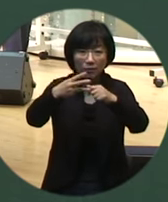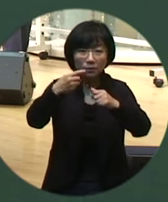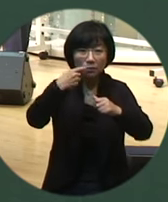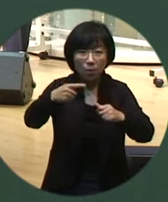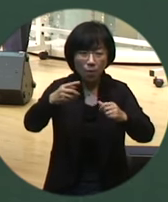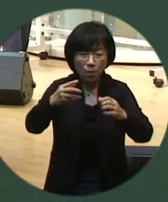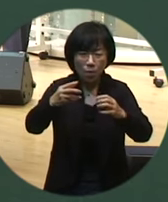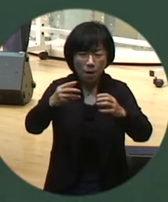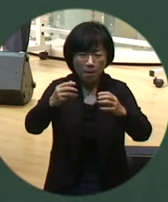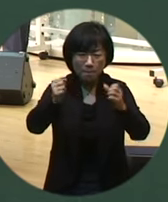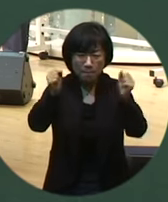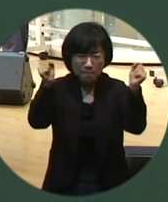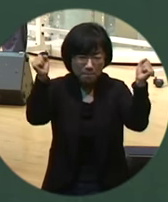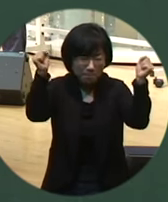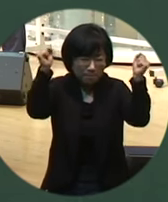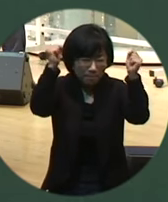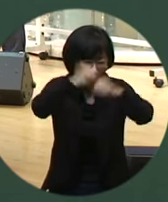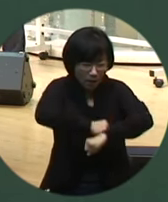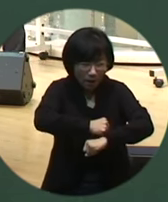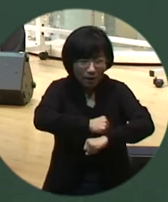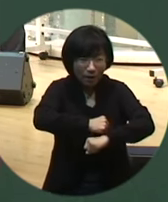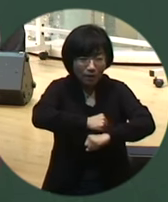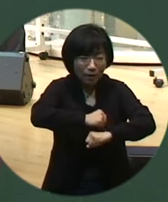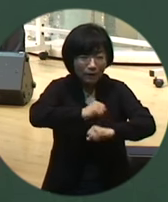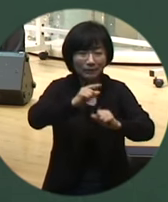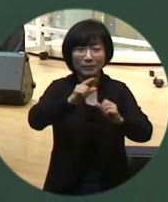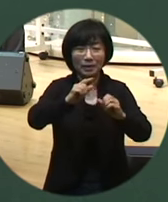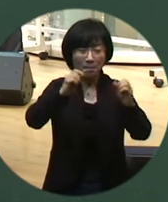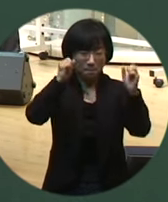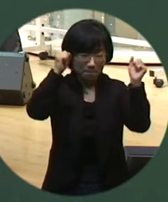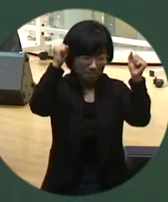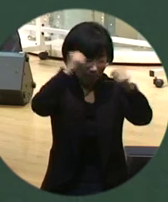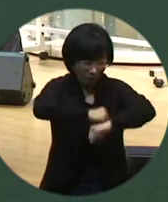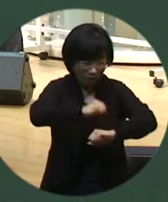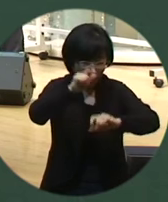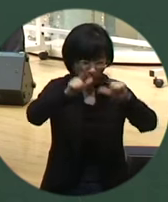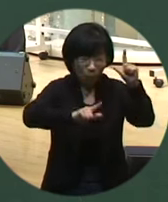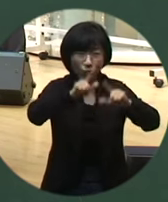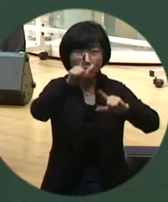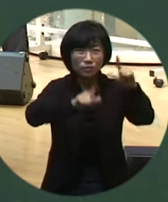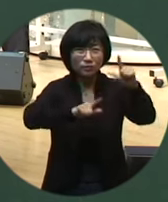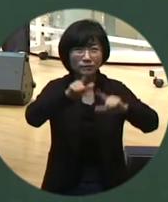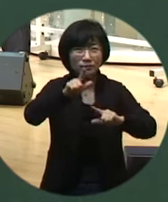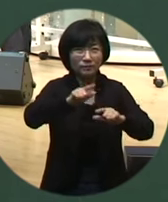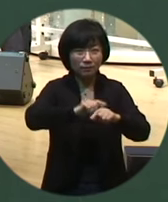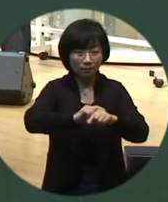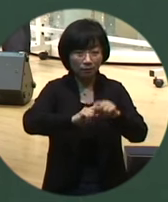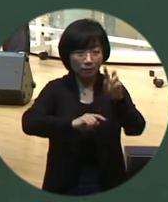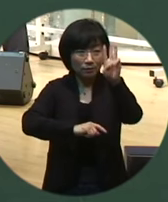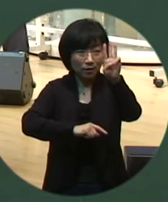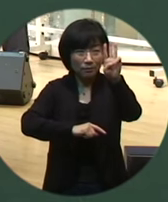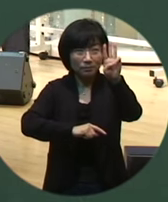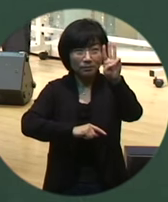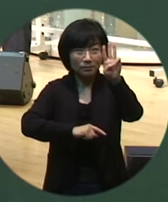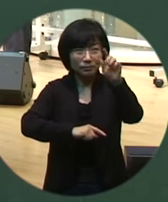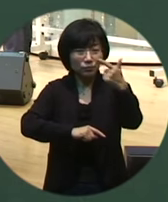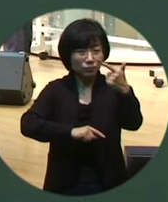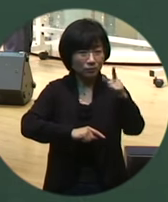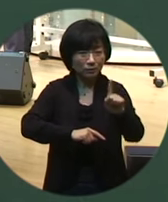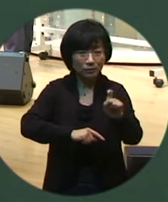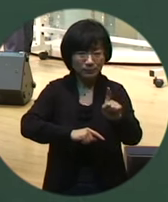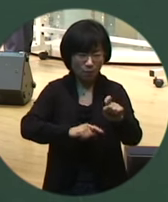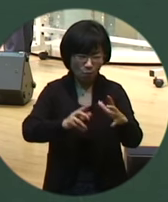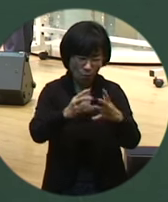시간표 속에 서 있는 현장이 보여요. What are you able to see? You're able to see the field that is within the time schedule of absolute destruction. 그렇죠.